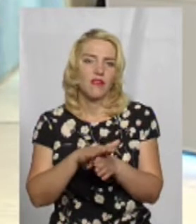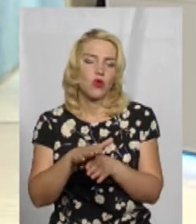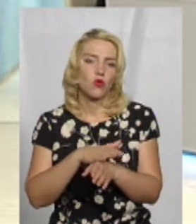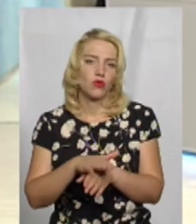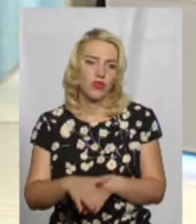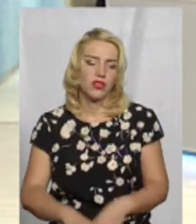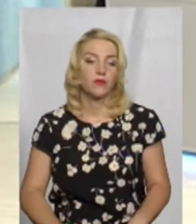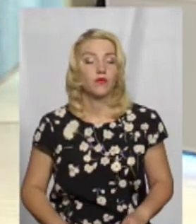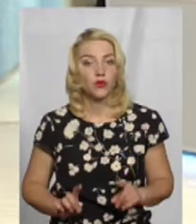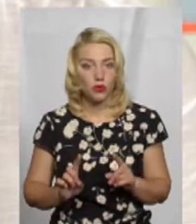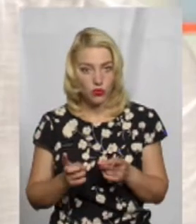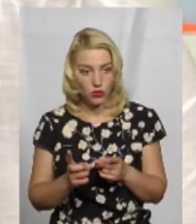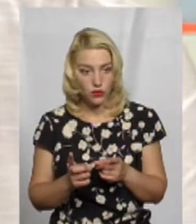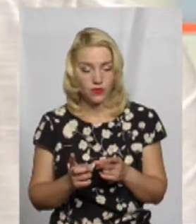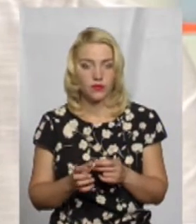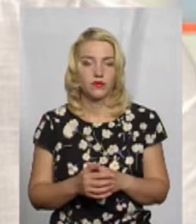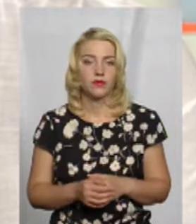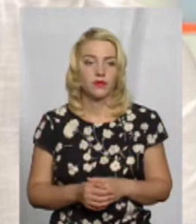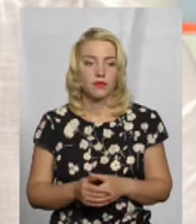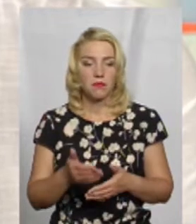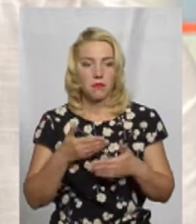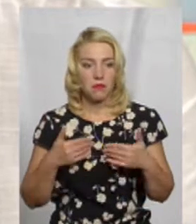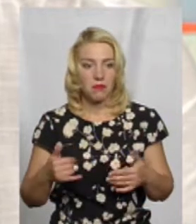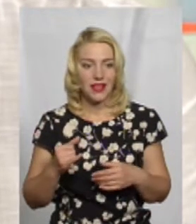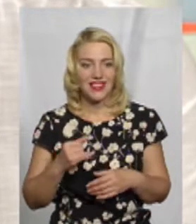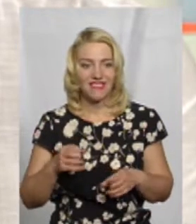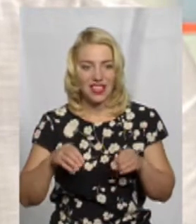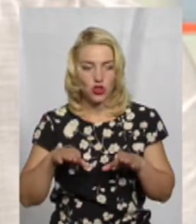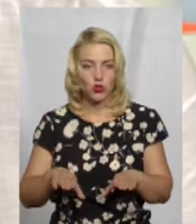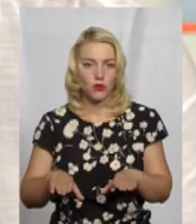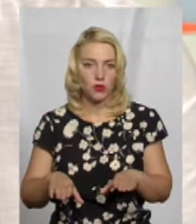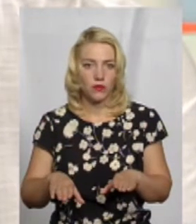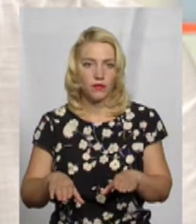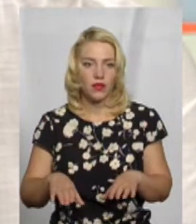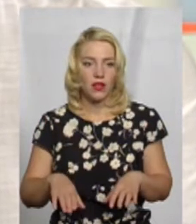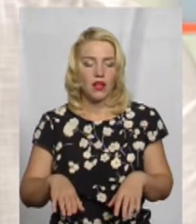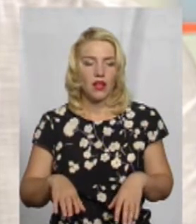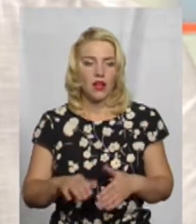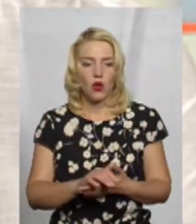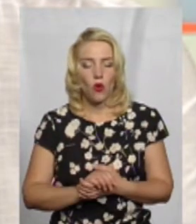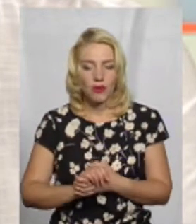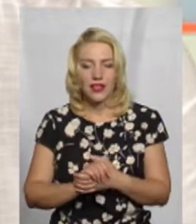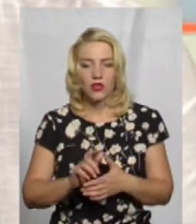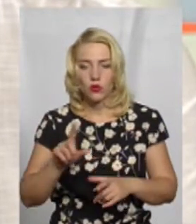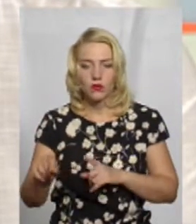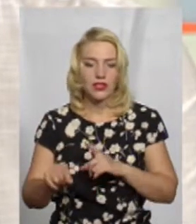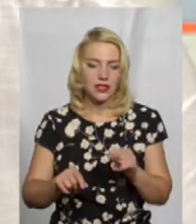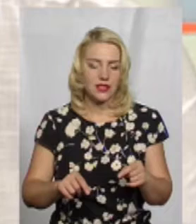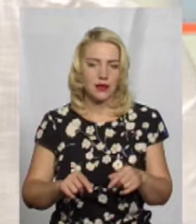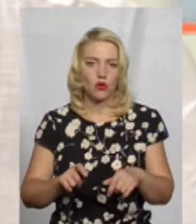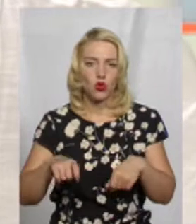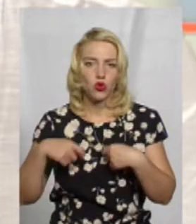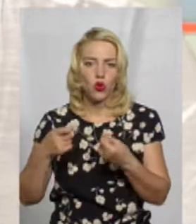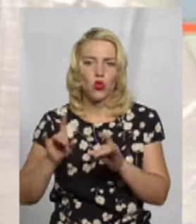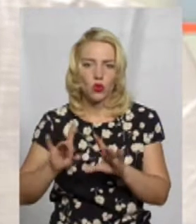виконувати? Тому ми і вирішуємо, комітетом їздимо, доносимо до